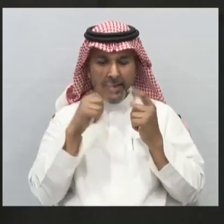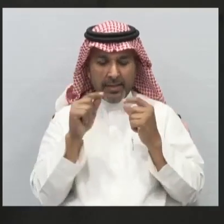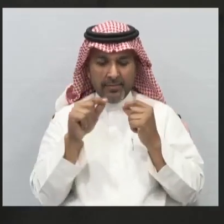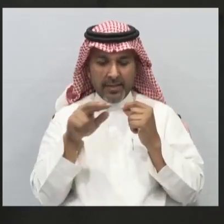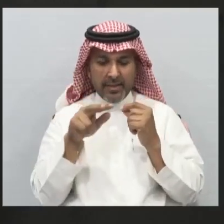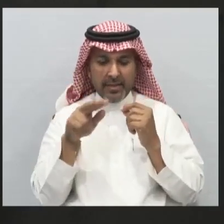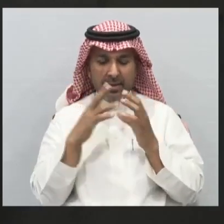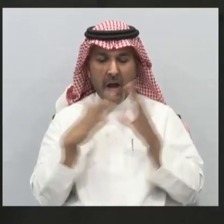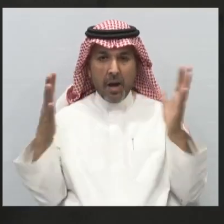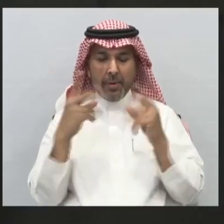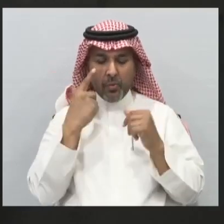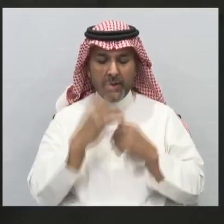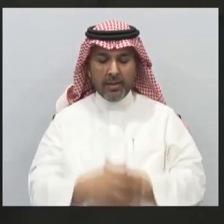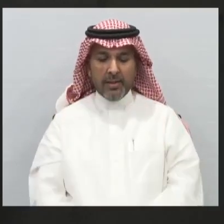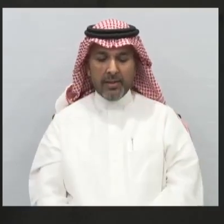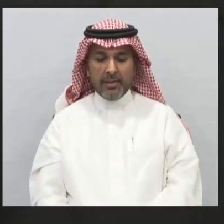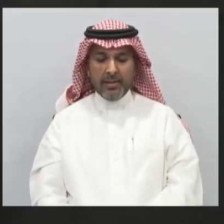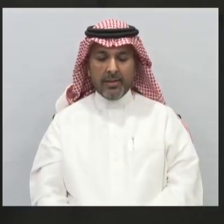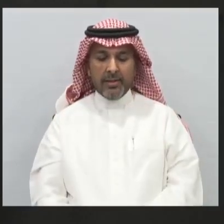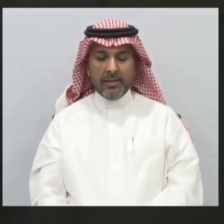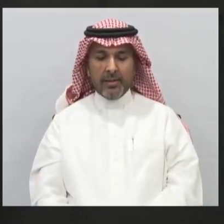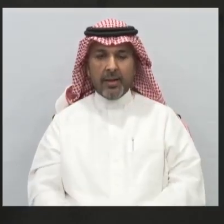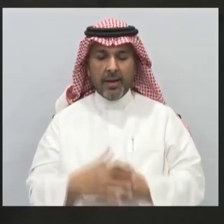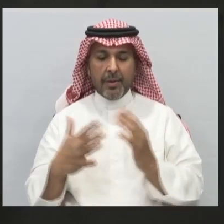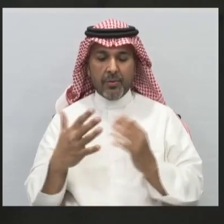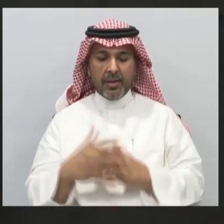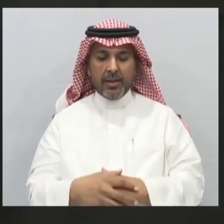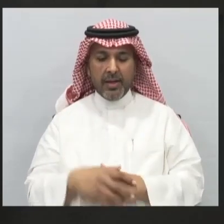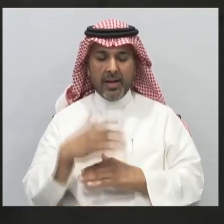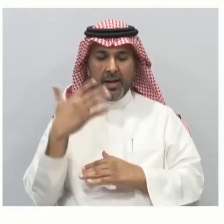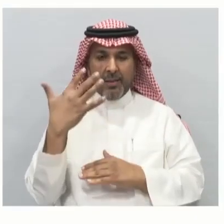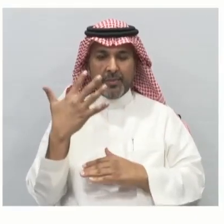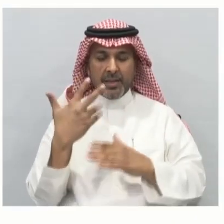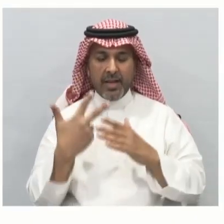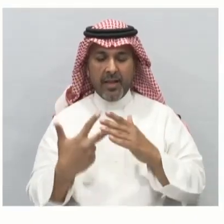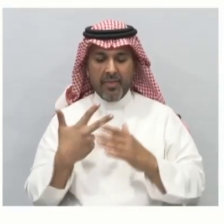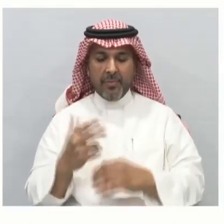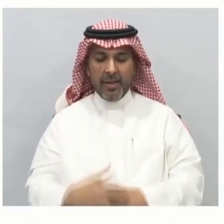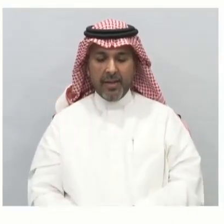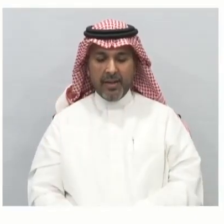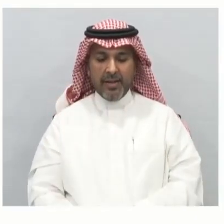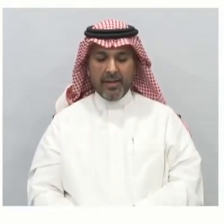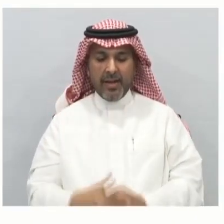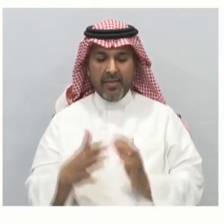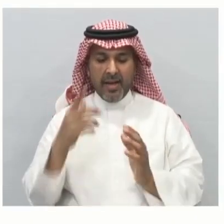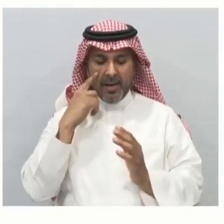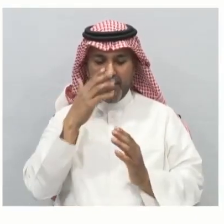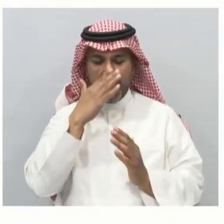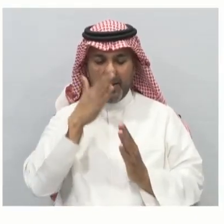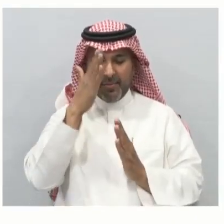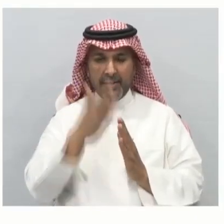ظللنا ايهما اكثر استعملنا ايهما اكثر نعم صحيح لاحظ الفرق جدا بسيط هنا ولو